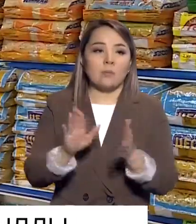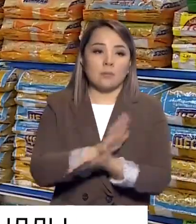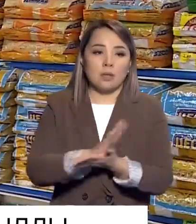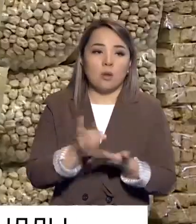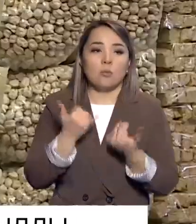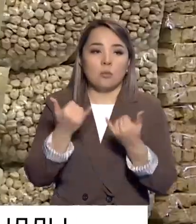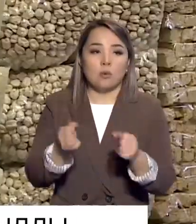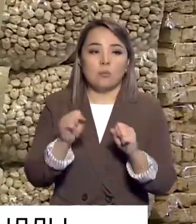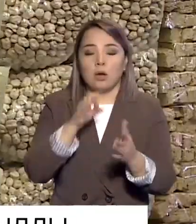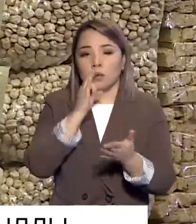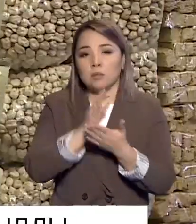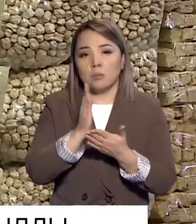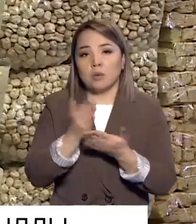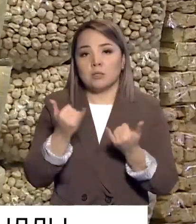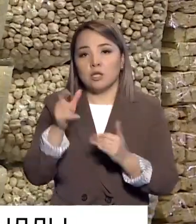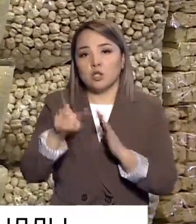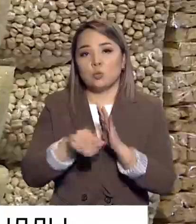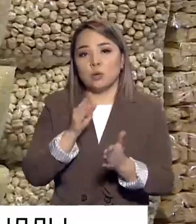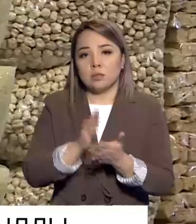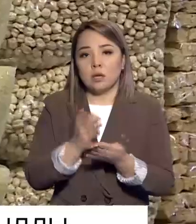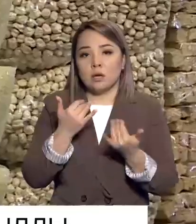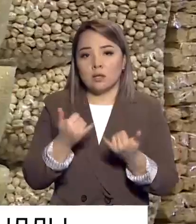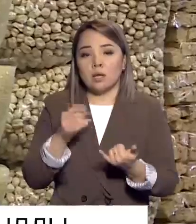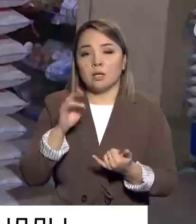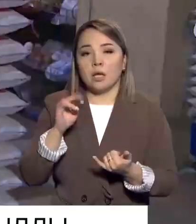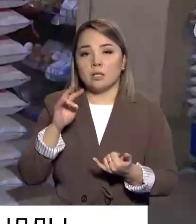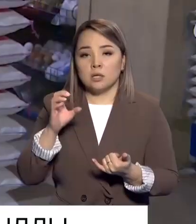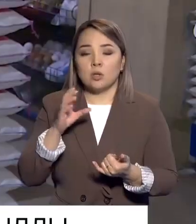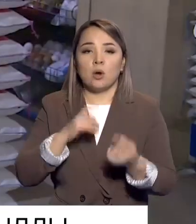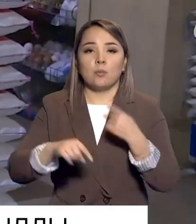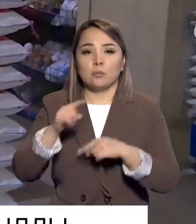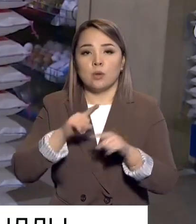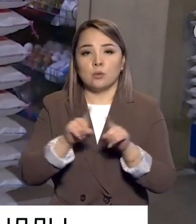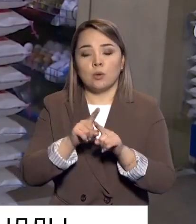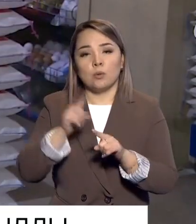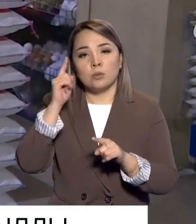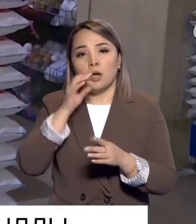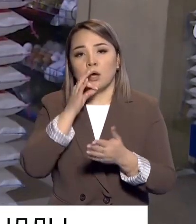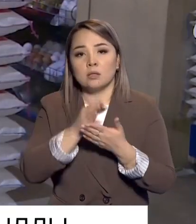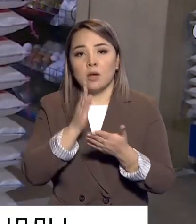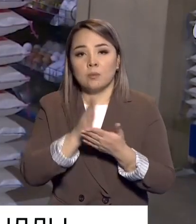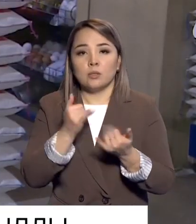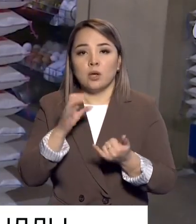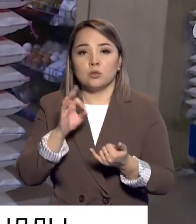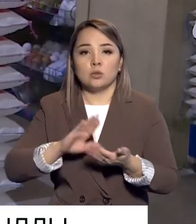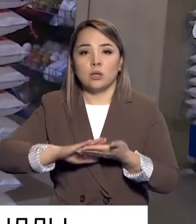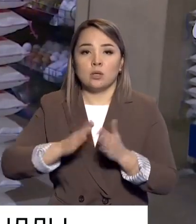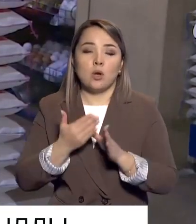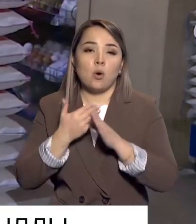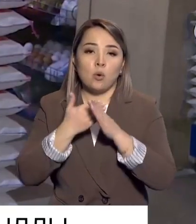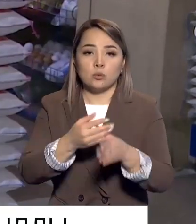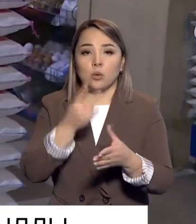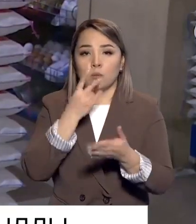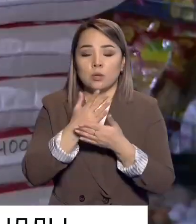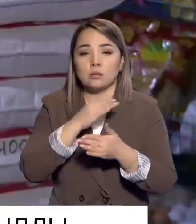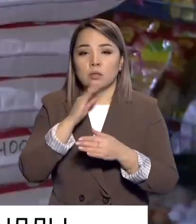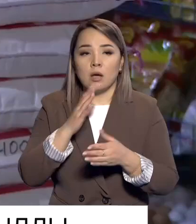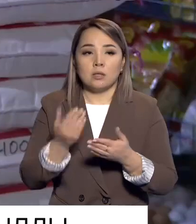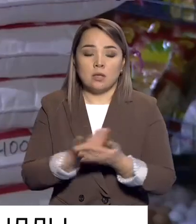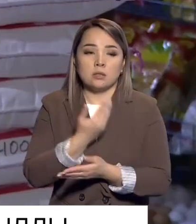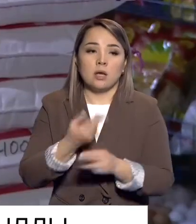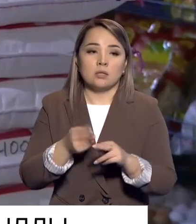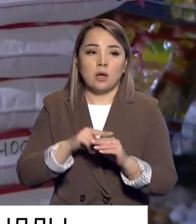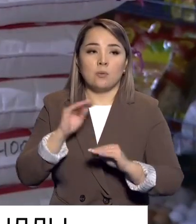алуына мүмкіндік алмақ. Депутаттың айтуынша, мұны кеңес үкіметіне оралу деп сынайтындар бар, бірақ әлеуметтік қолдау көрсету үшін бұл таптырмас құрал